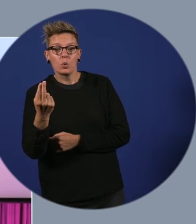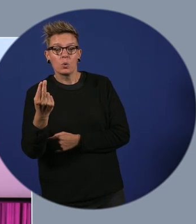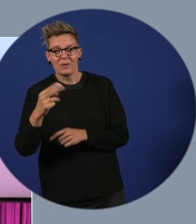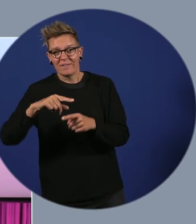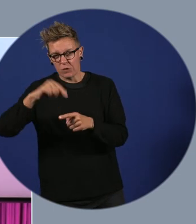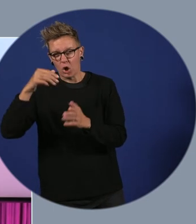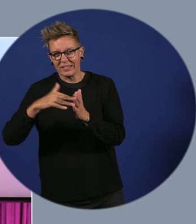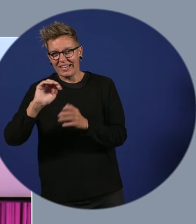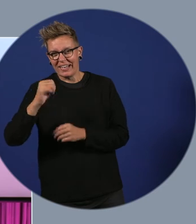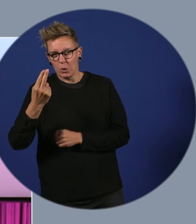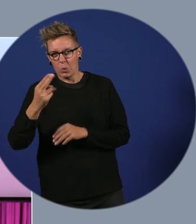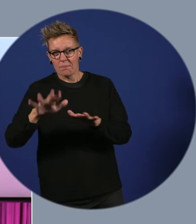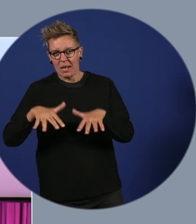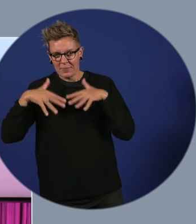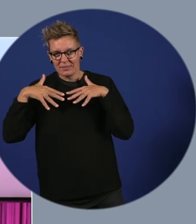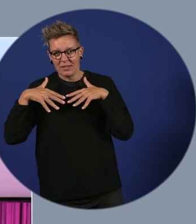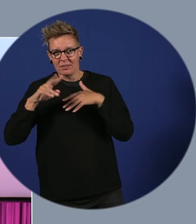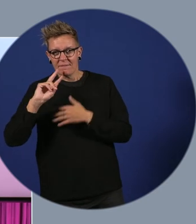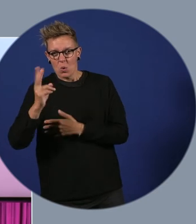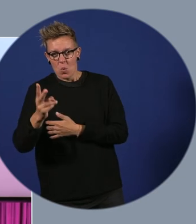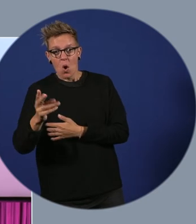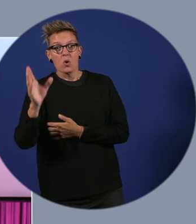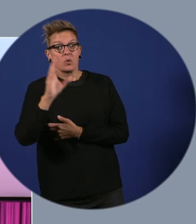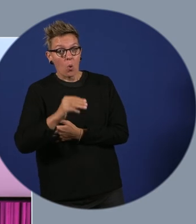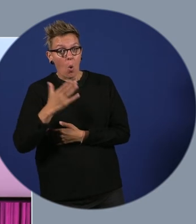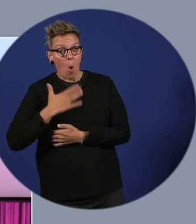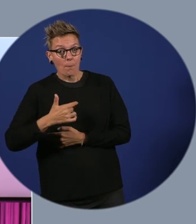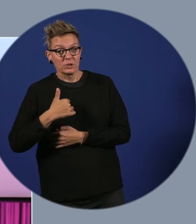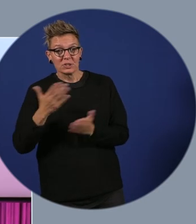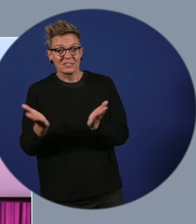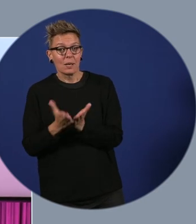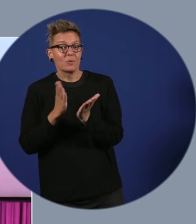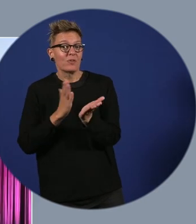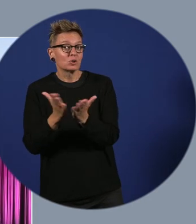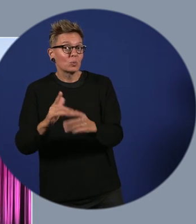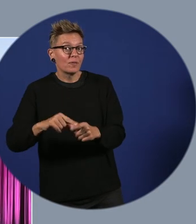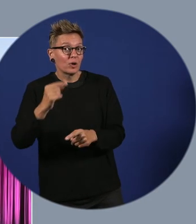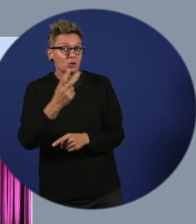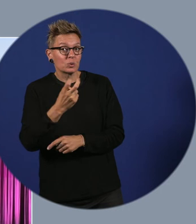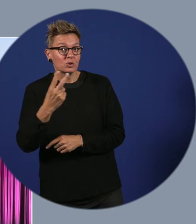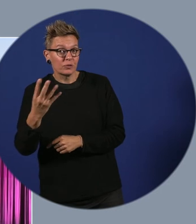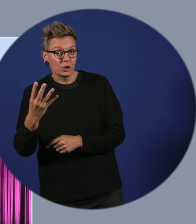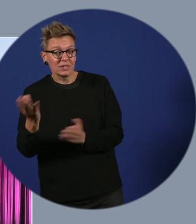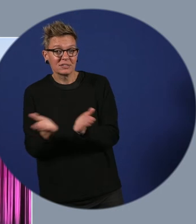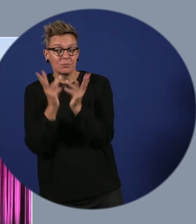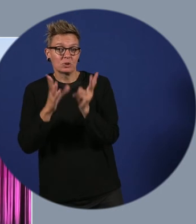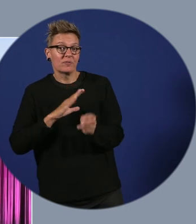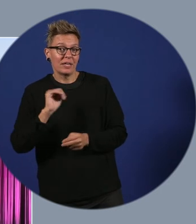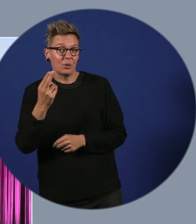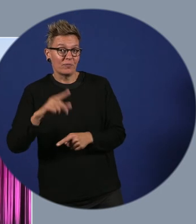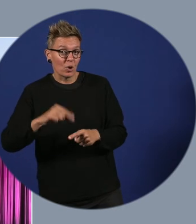valet till EU-parlamentet. Och då har vi förhoppningsvis också skolval 2024 i samband med